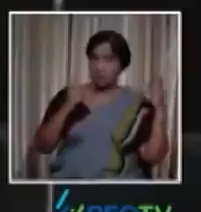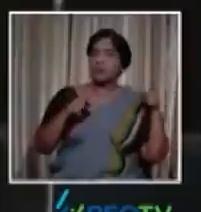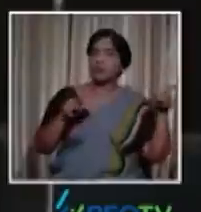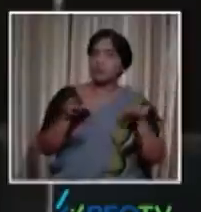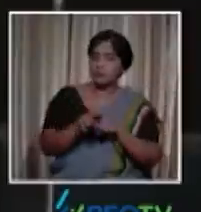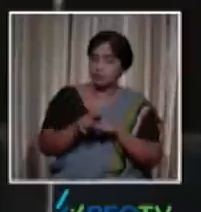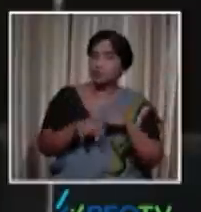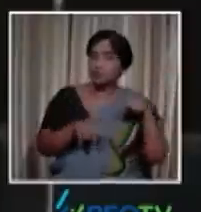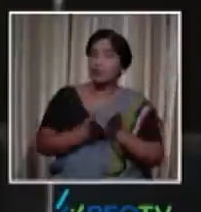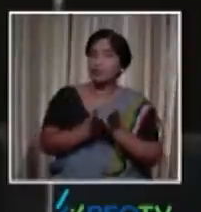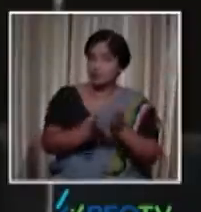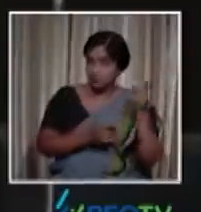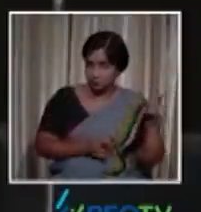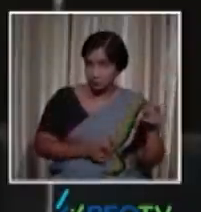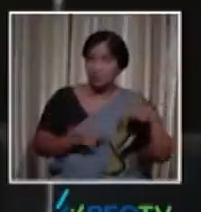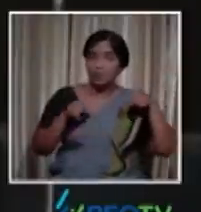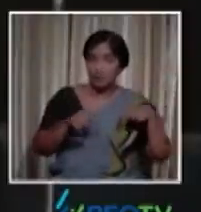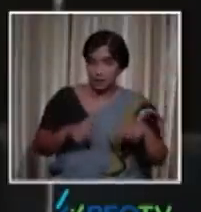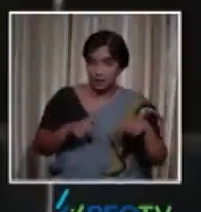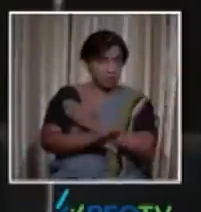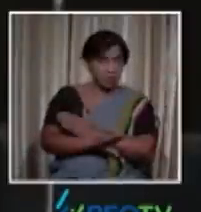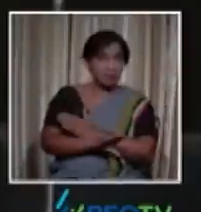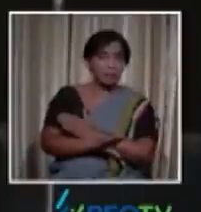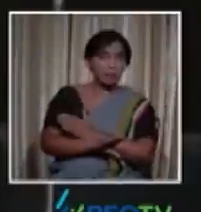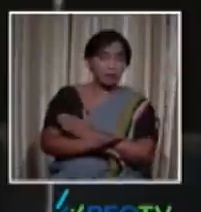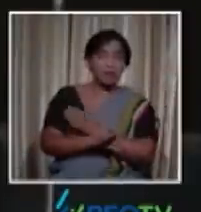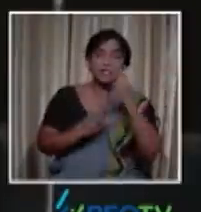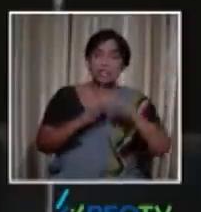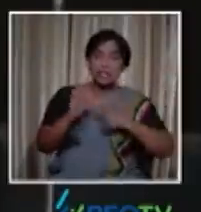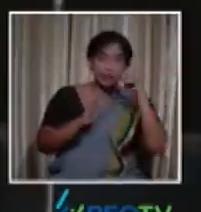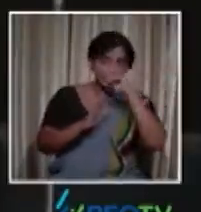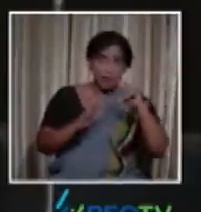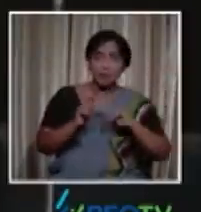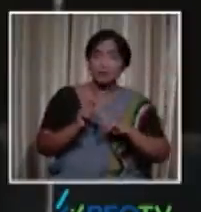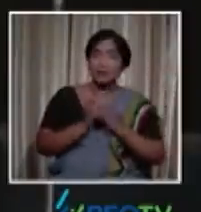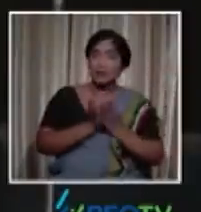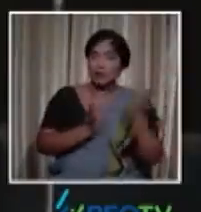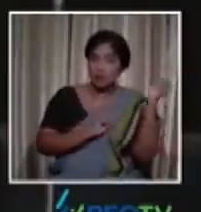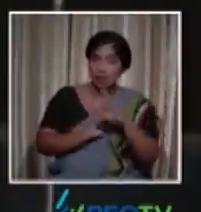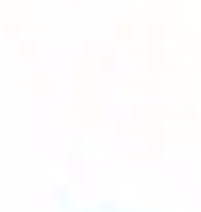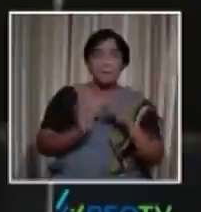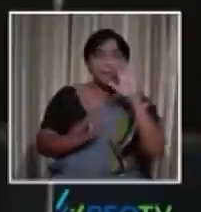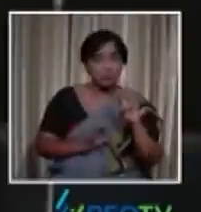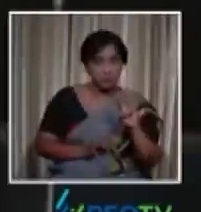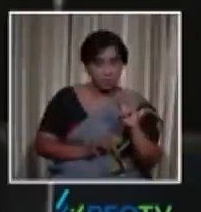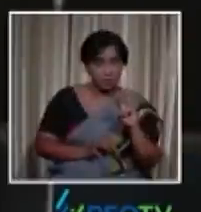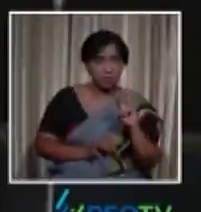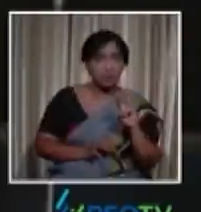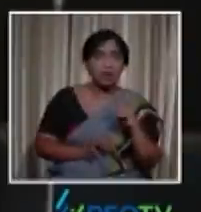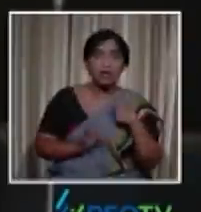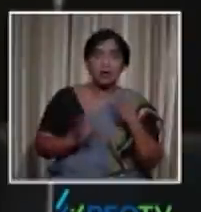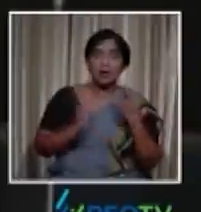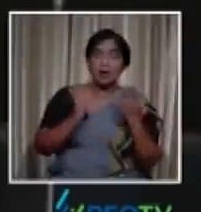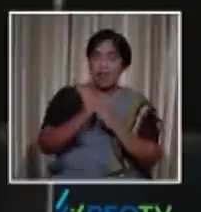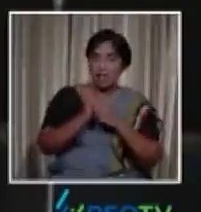නිසා මේ තියෙන නෞකාවට දැන් තියෙන මිල වගේම ජනවාරි මාසයේ කරපු සැපයුමක් වෙනුවෙන් තියෙන ඩොලර් මිලියන 53ක් ඒක ණයවර ලිපියක්